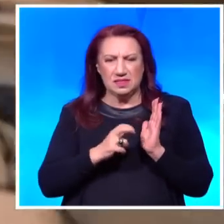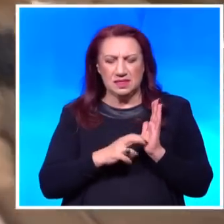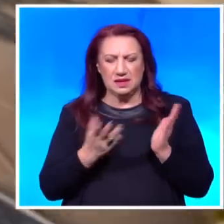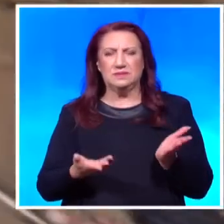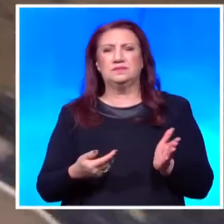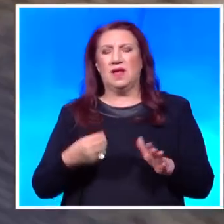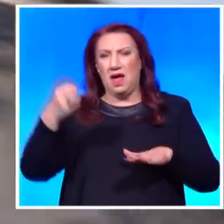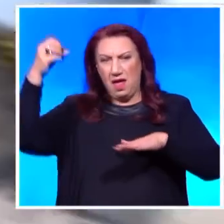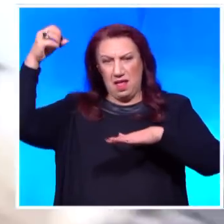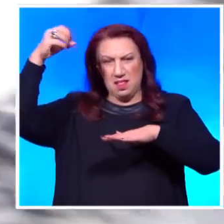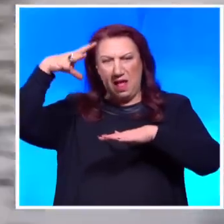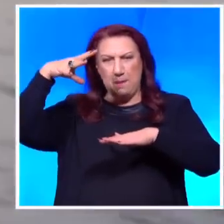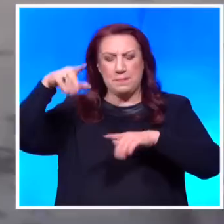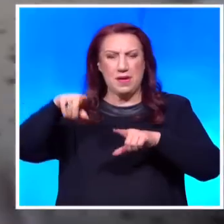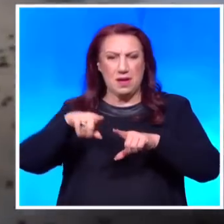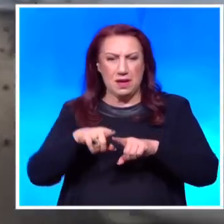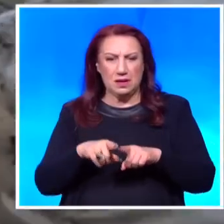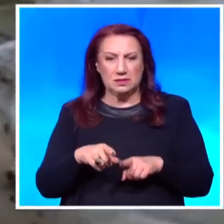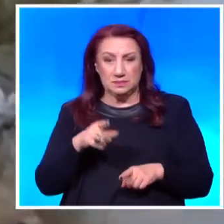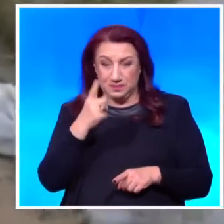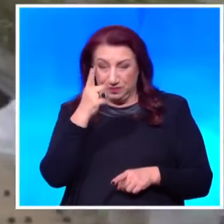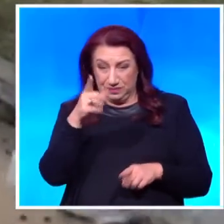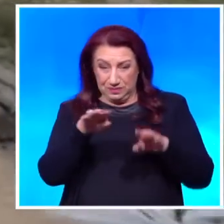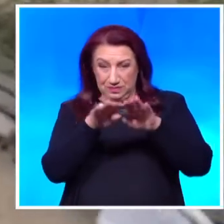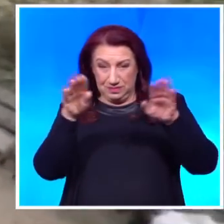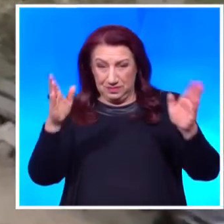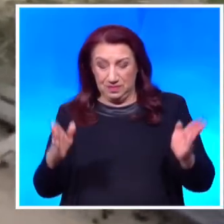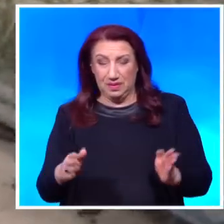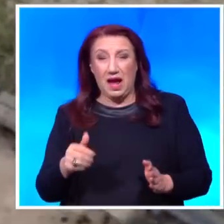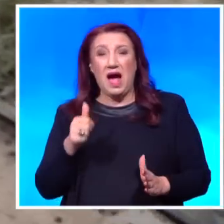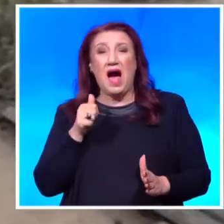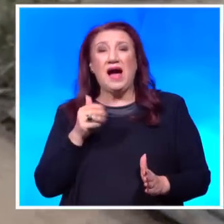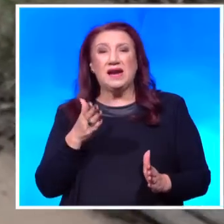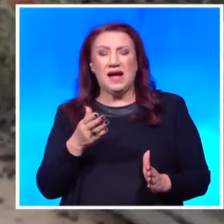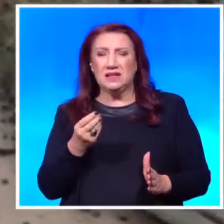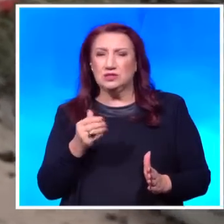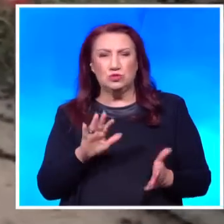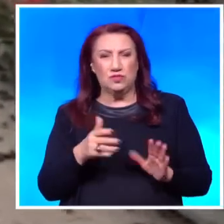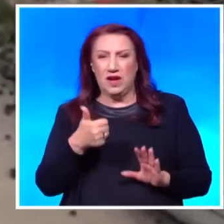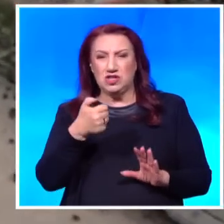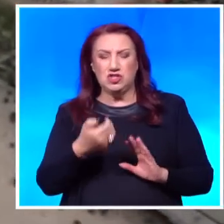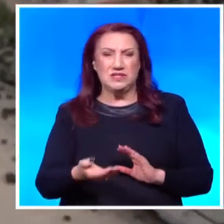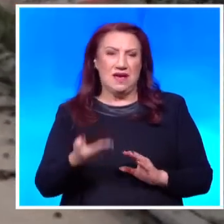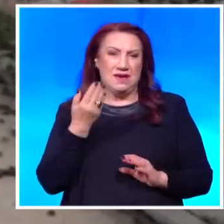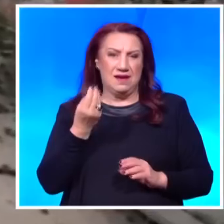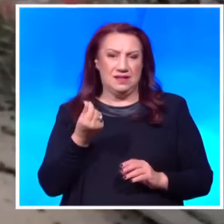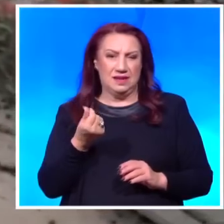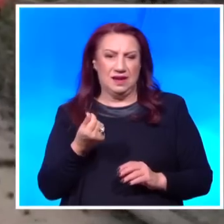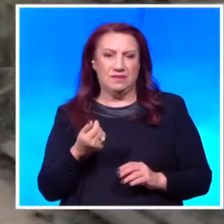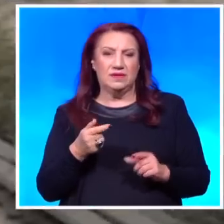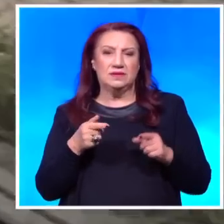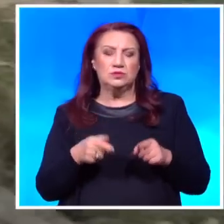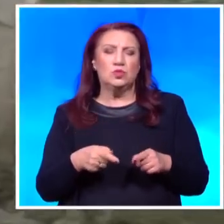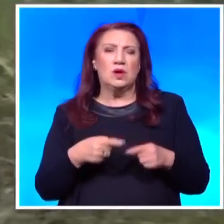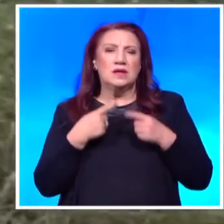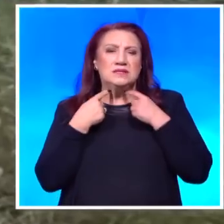който сега ще ви покажа Ради Стоянов, струва около 60 000 лева. Със сигурност загубите тук могат да